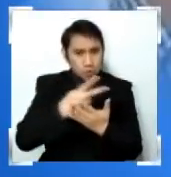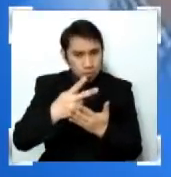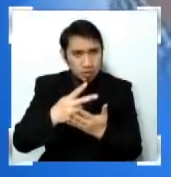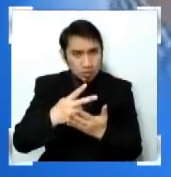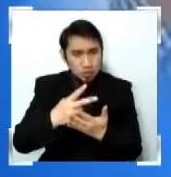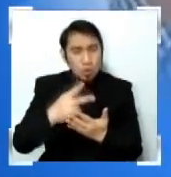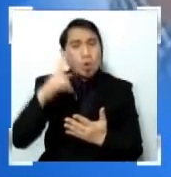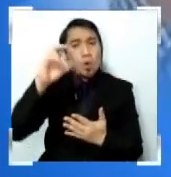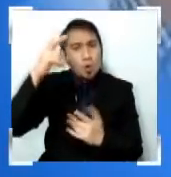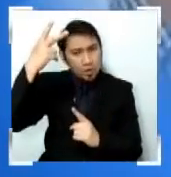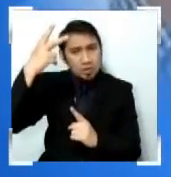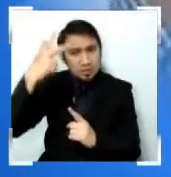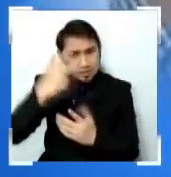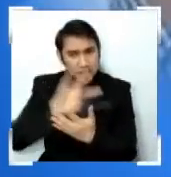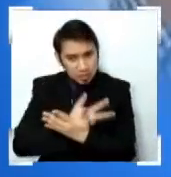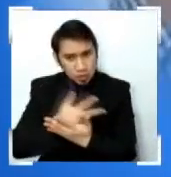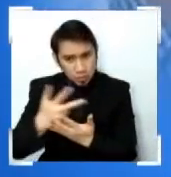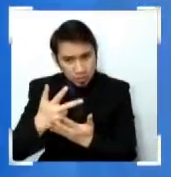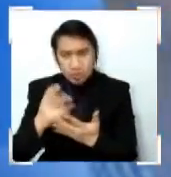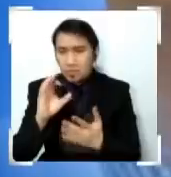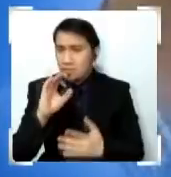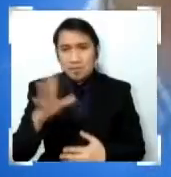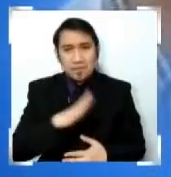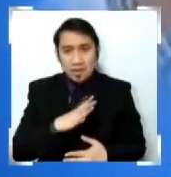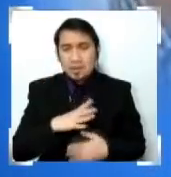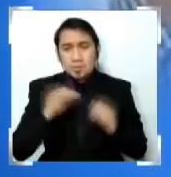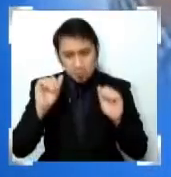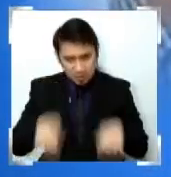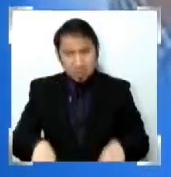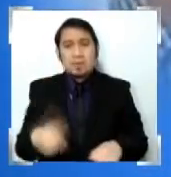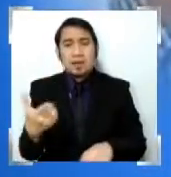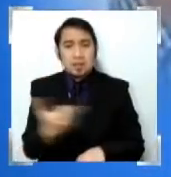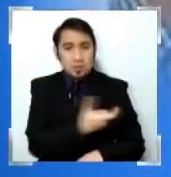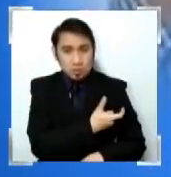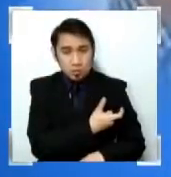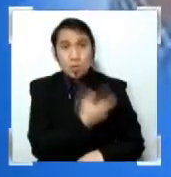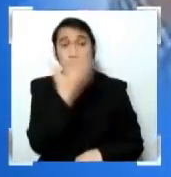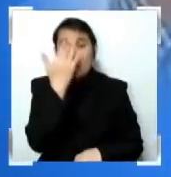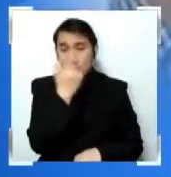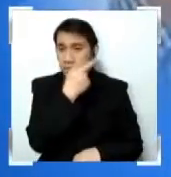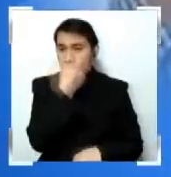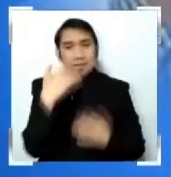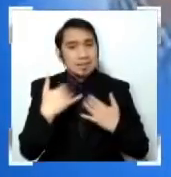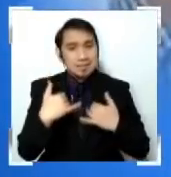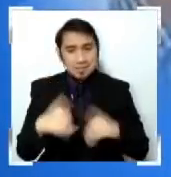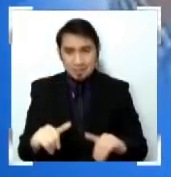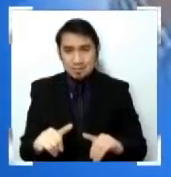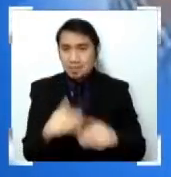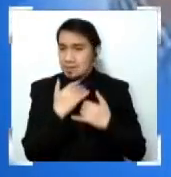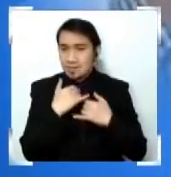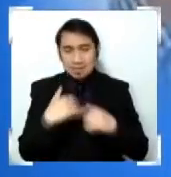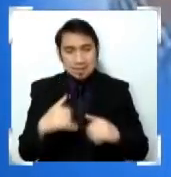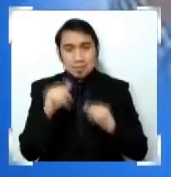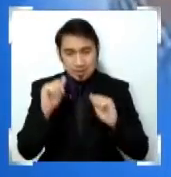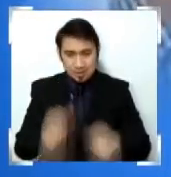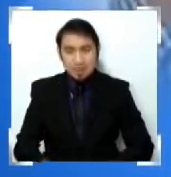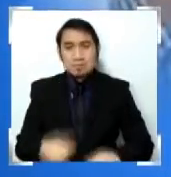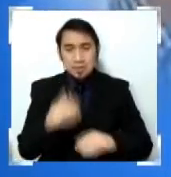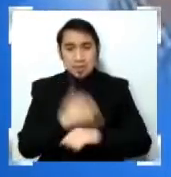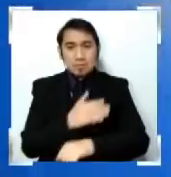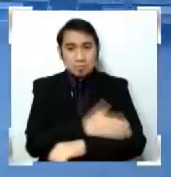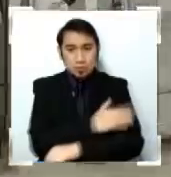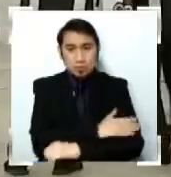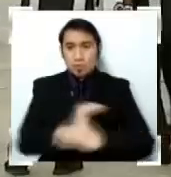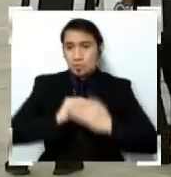linggo, it's still worth it to get the second dose because it will still improve, no? And increase your resistance to the